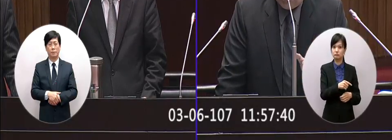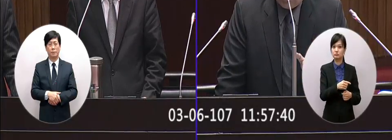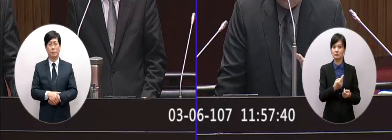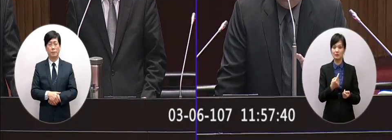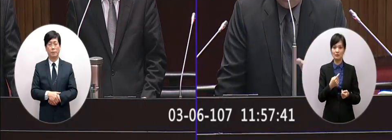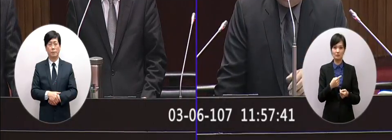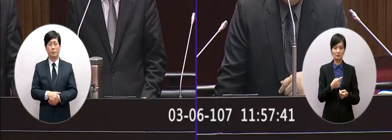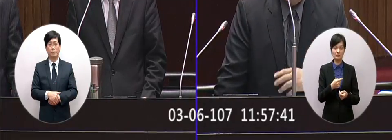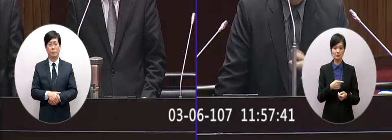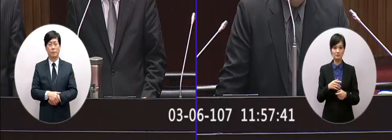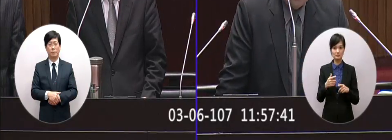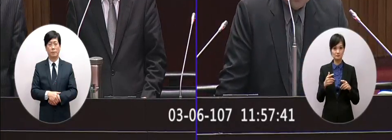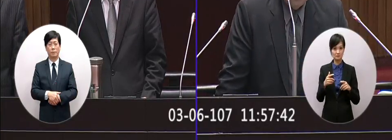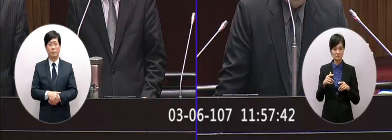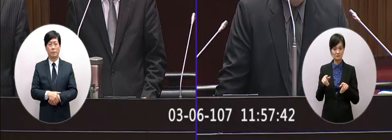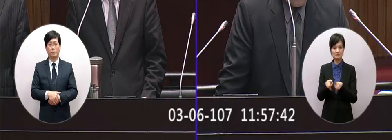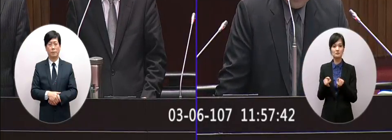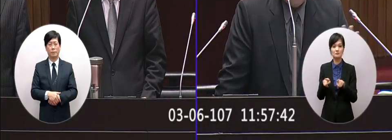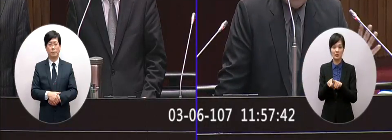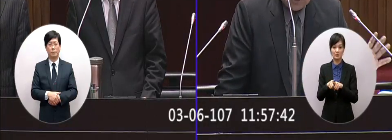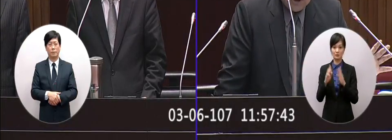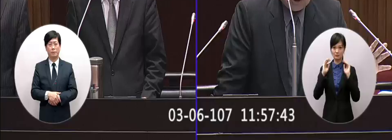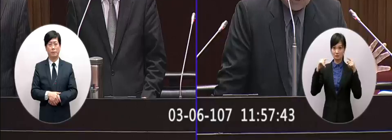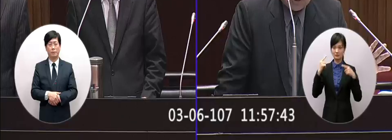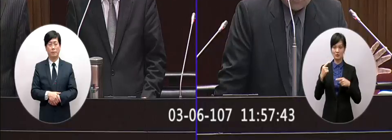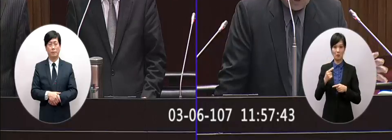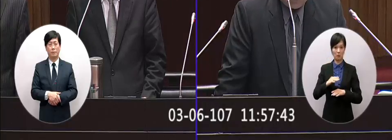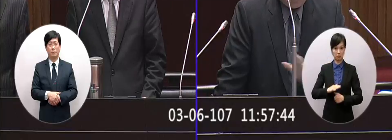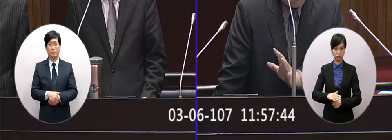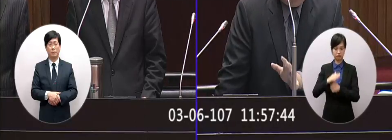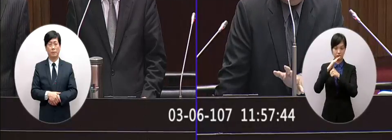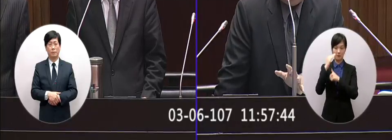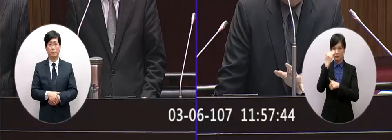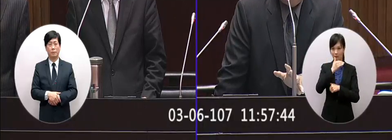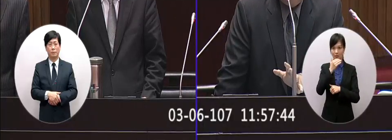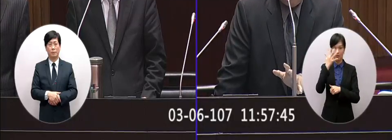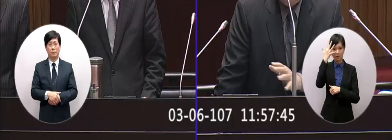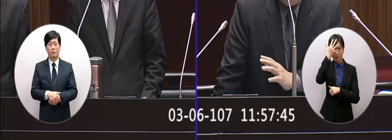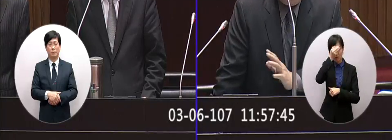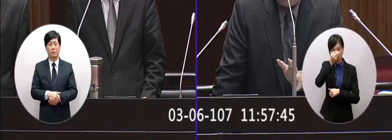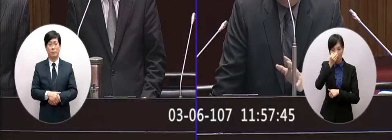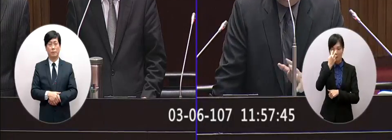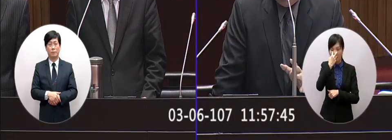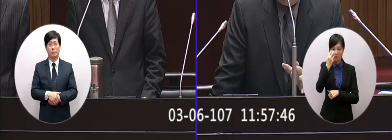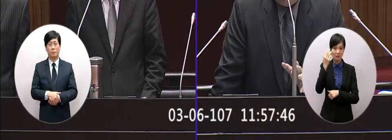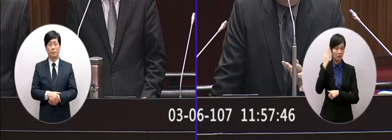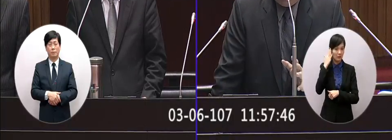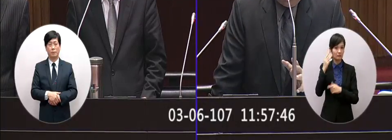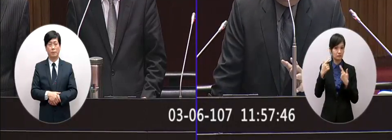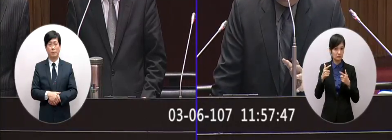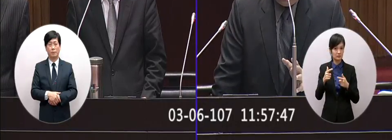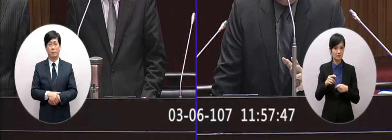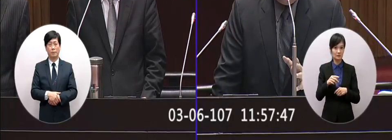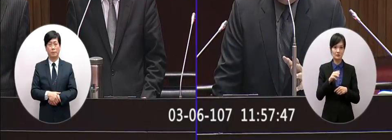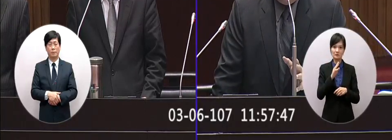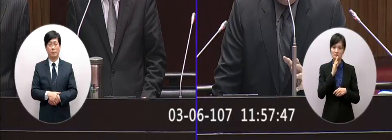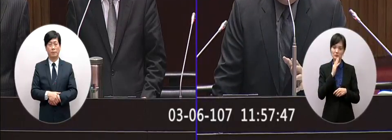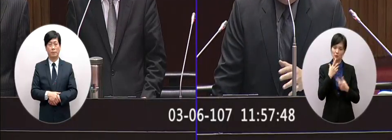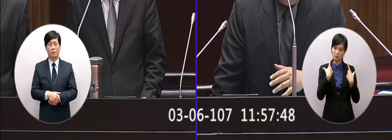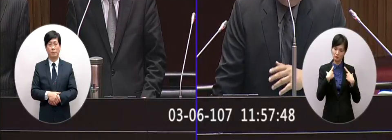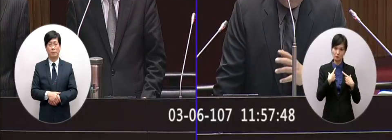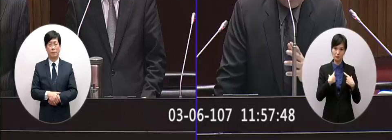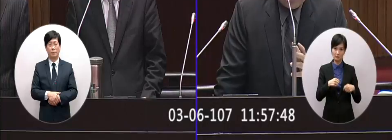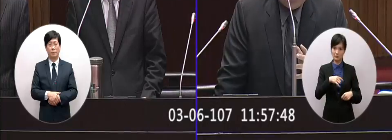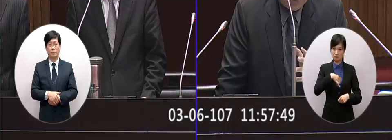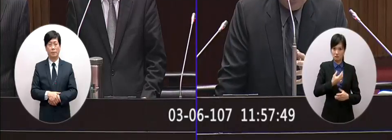生视听障，而是就是他原来就是视听障者，当他老化了之后，我们现在没有机构去了。